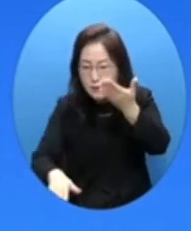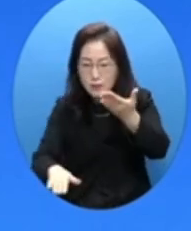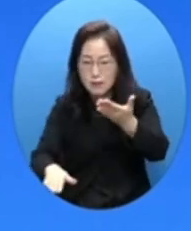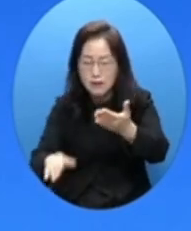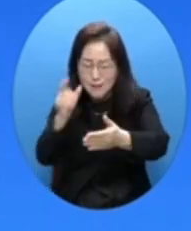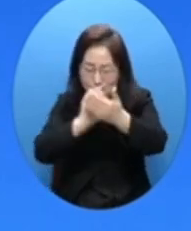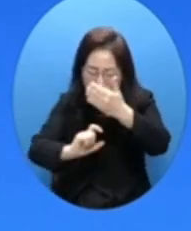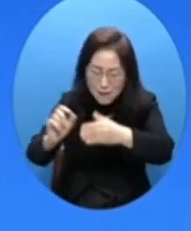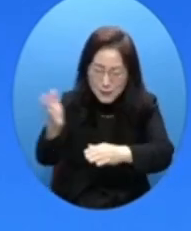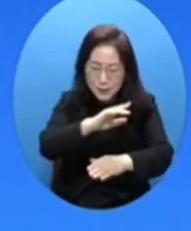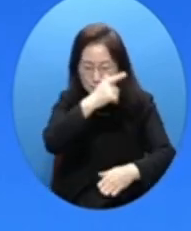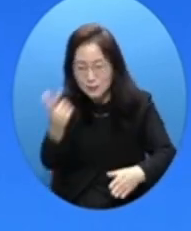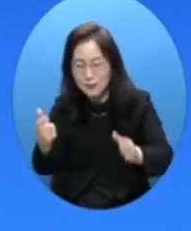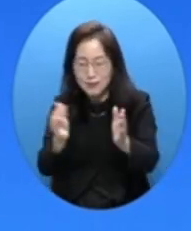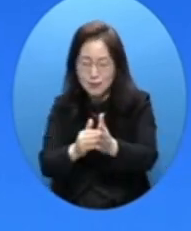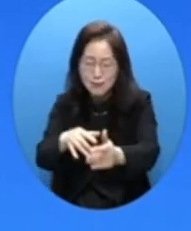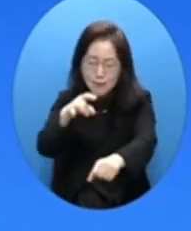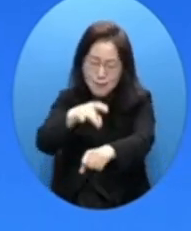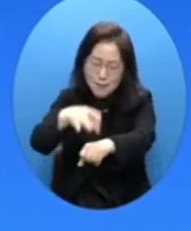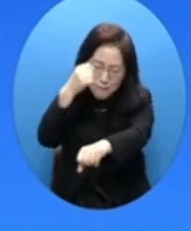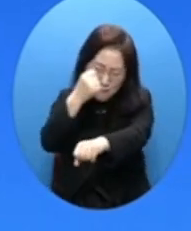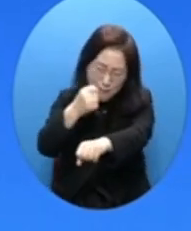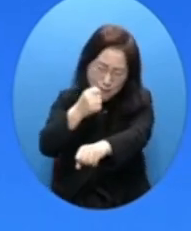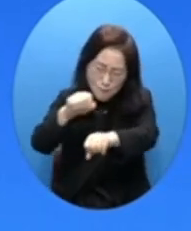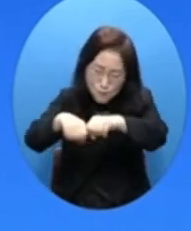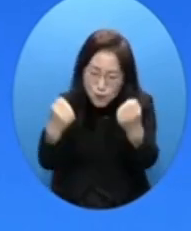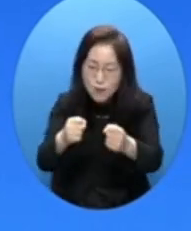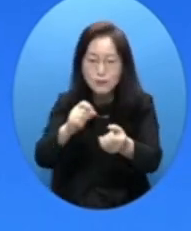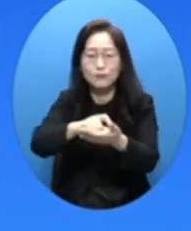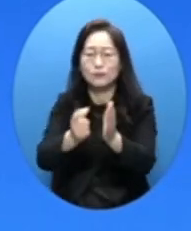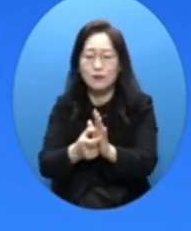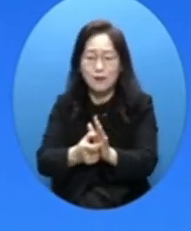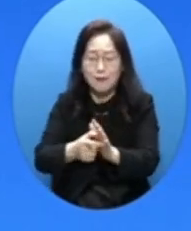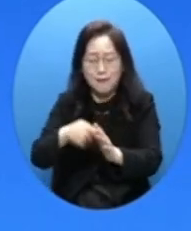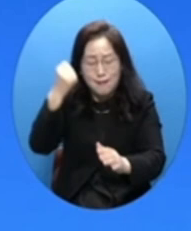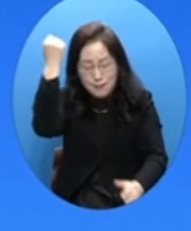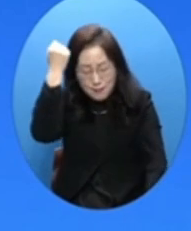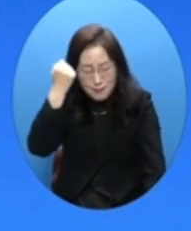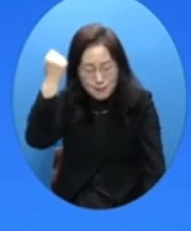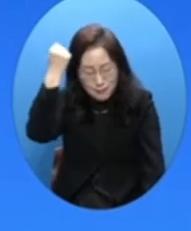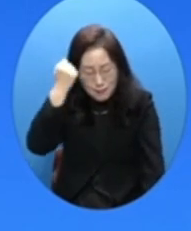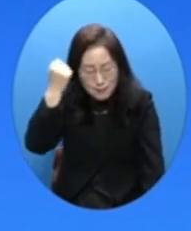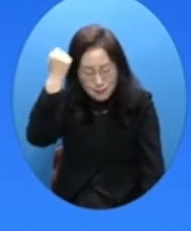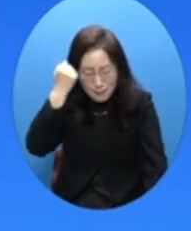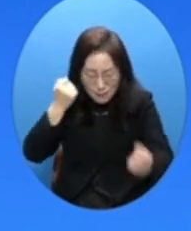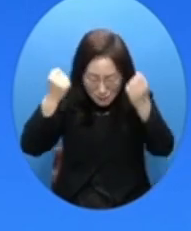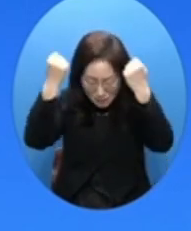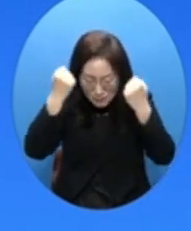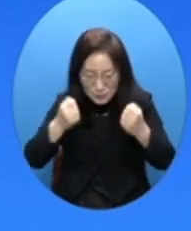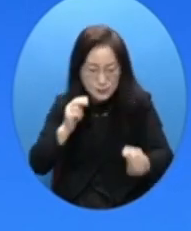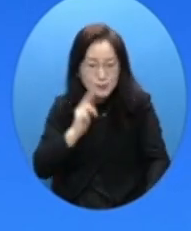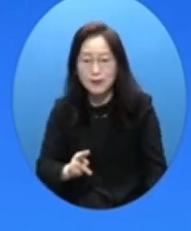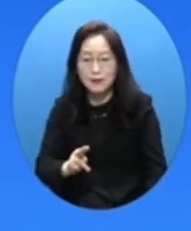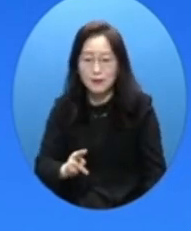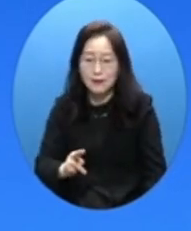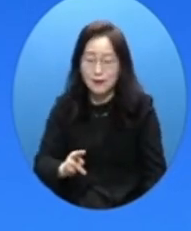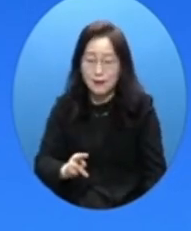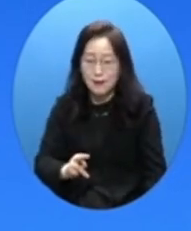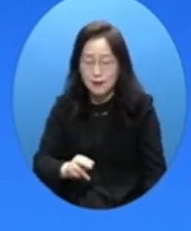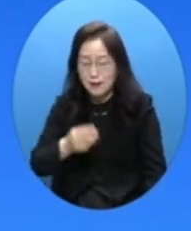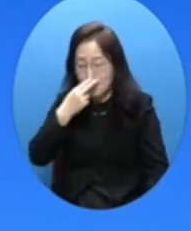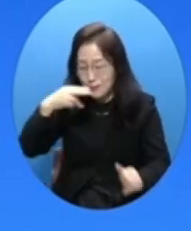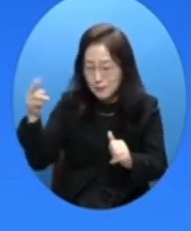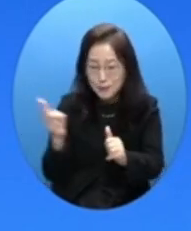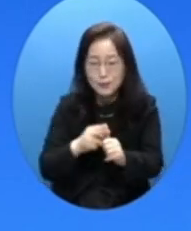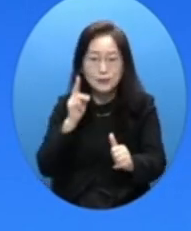해야만 했습니다 온갖 모욕을 당하면서 참고 견제했습니다 잠시 여러분 피면